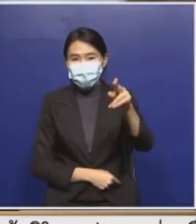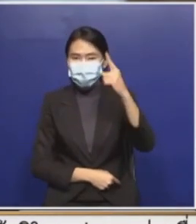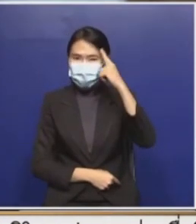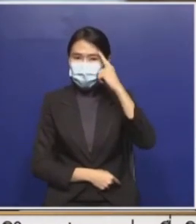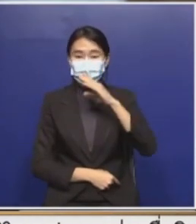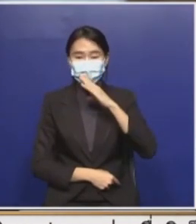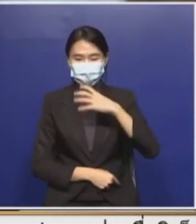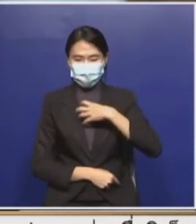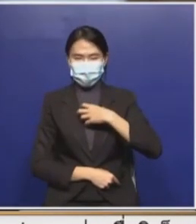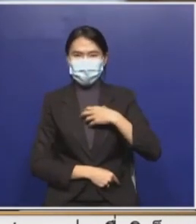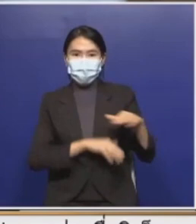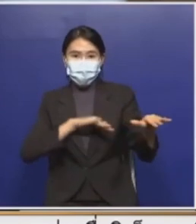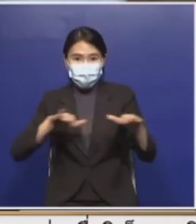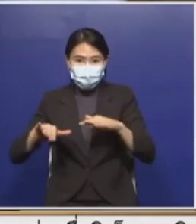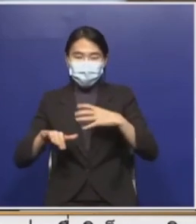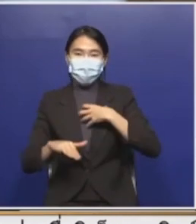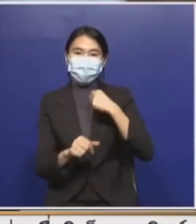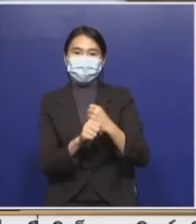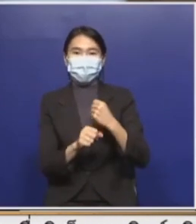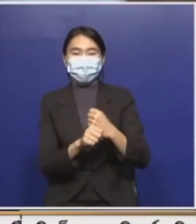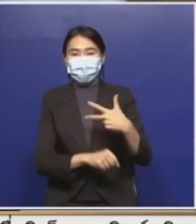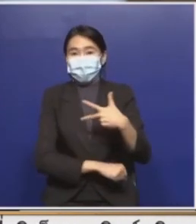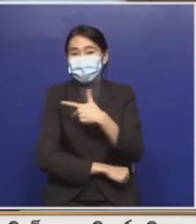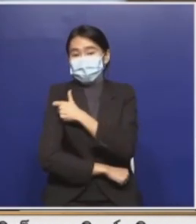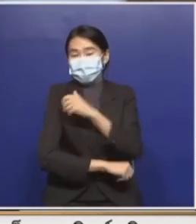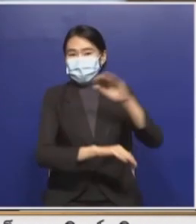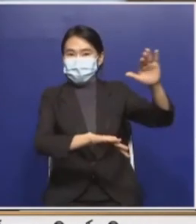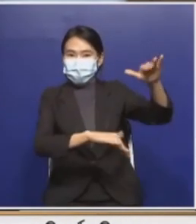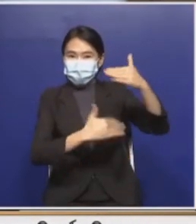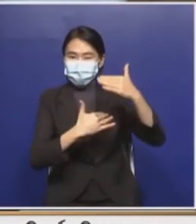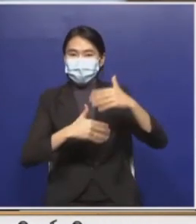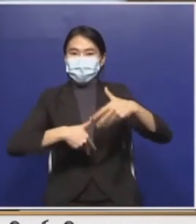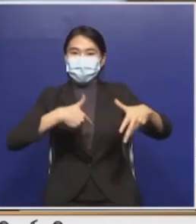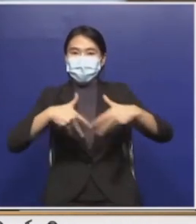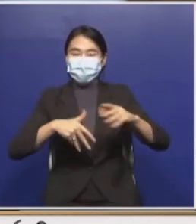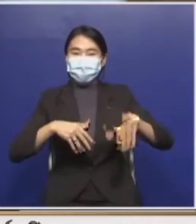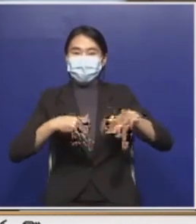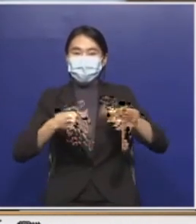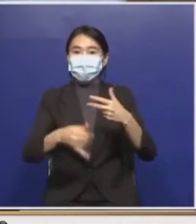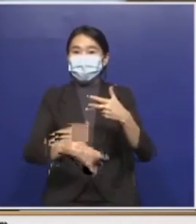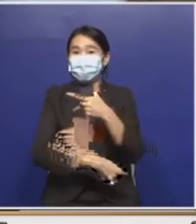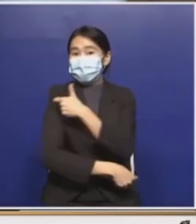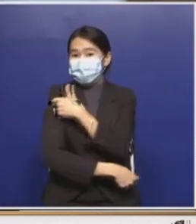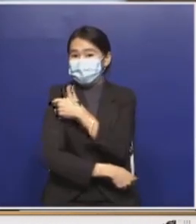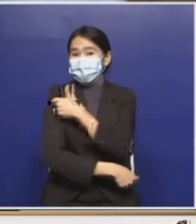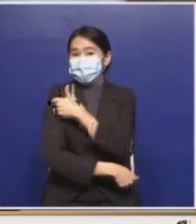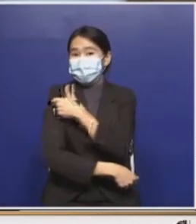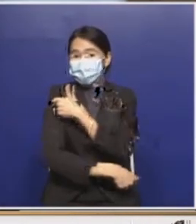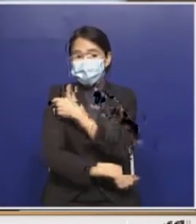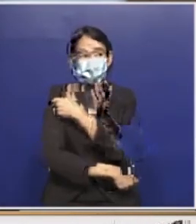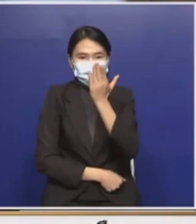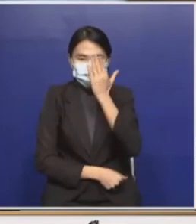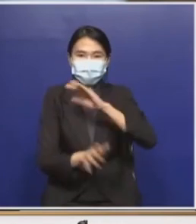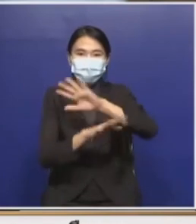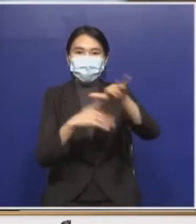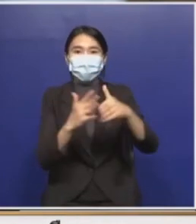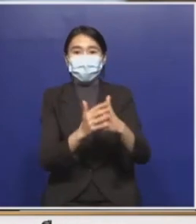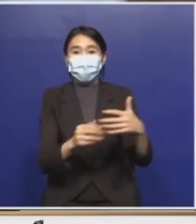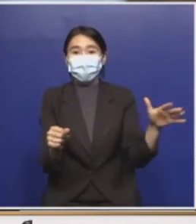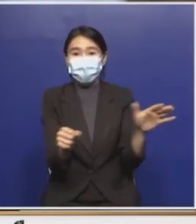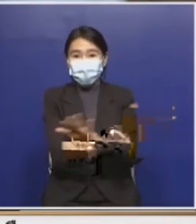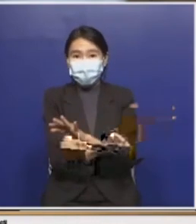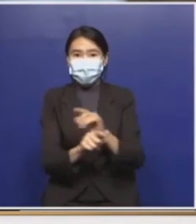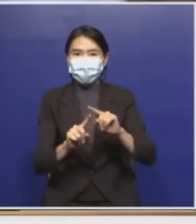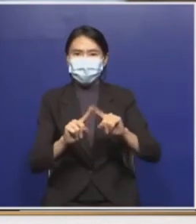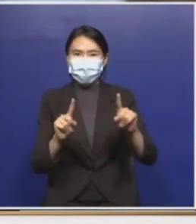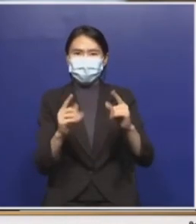ความประสงค์อยากจะนำวัคซีนไปฉีดให้แก่ประชาชนโดยรวดเร็วและทั่วถึงแต่สิ่งหนึ่ง